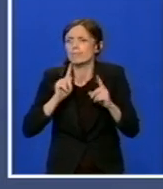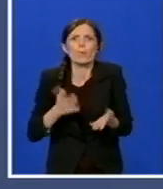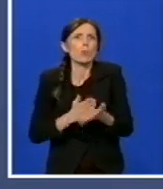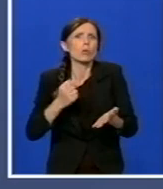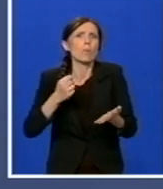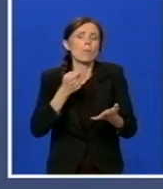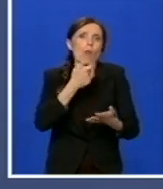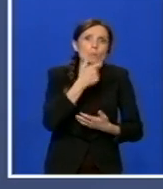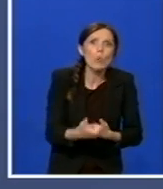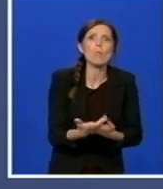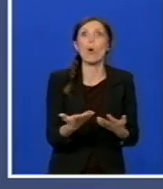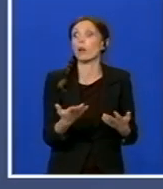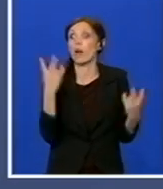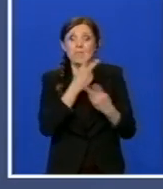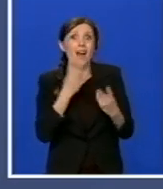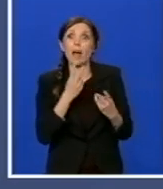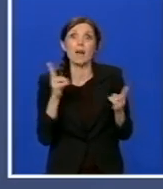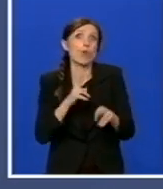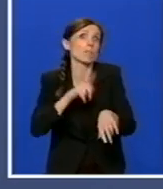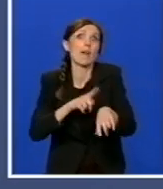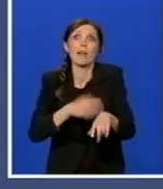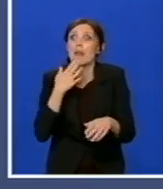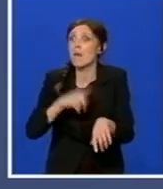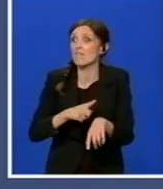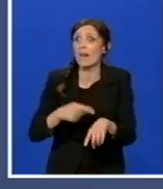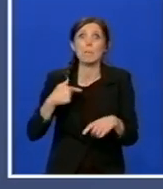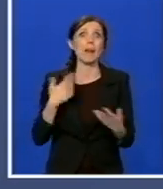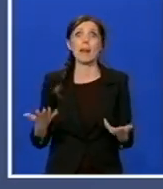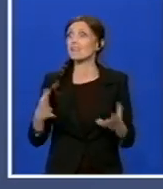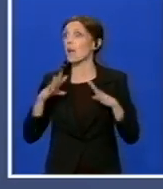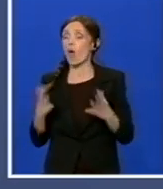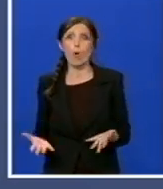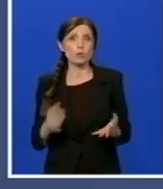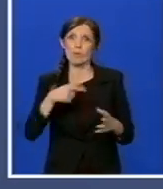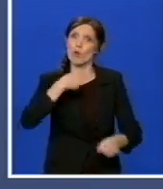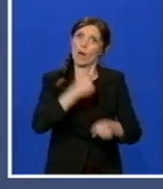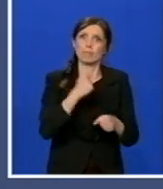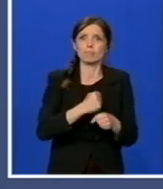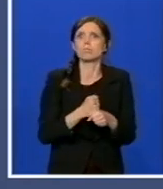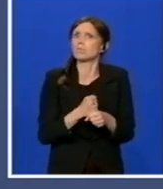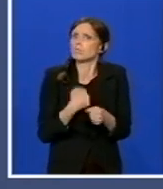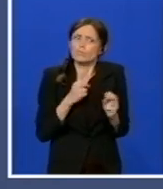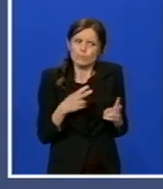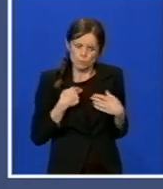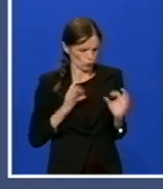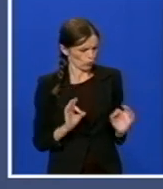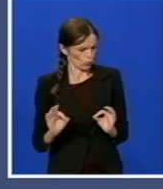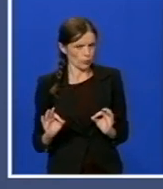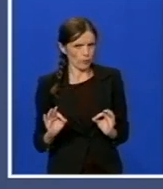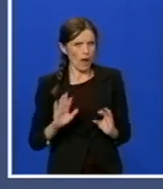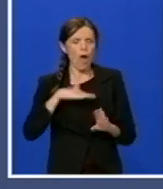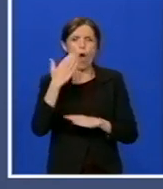imati manje vremena za odmor, biti aktivni. Ali kada sam dobila jedno pismo, ja sam